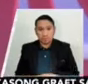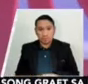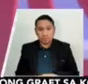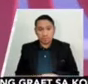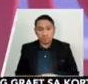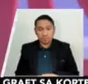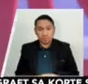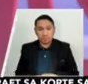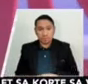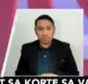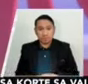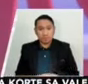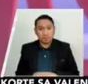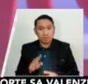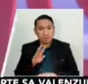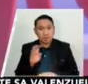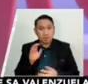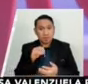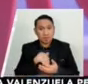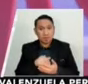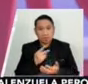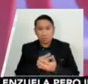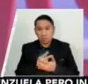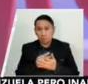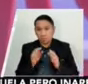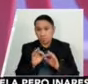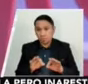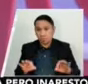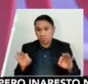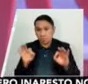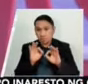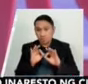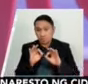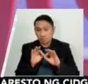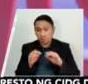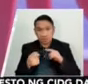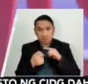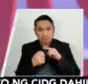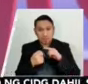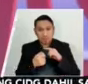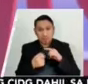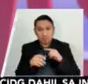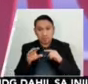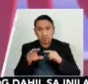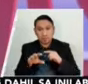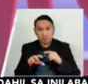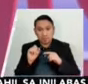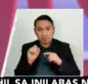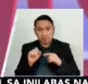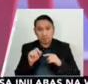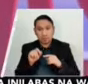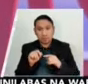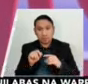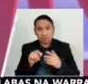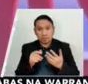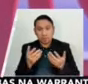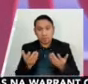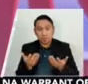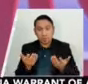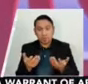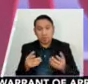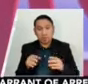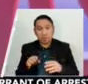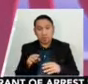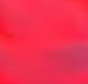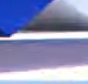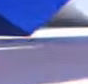Mahigit 400,000 pisong halaga ng ilegal na droga ang nasabat mula sa 2 tulak sa Rizal. At nakatutok